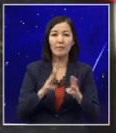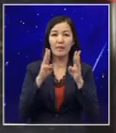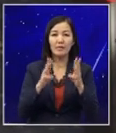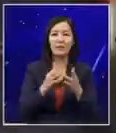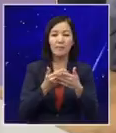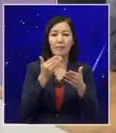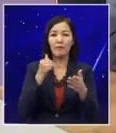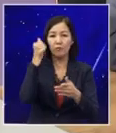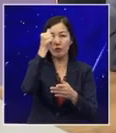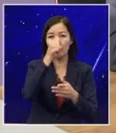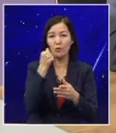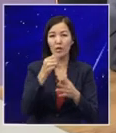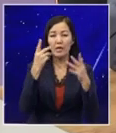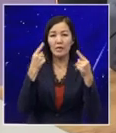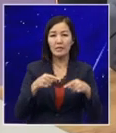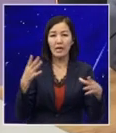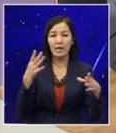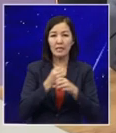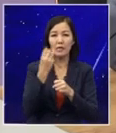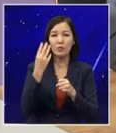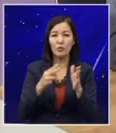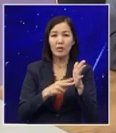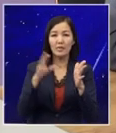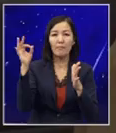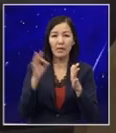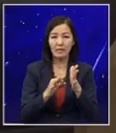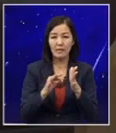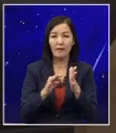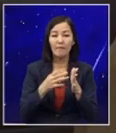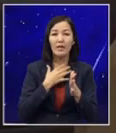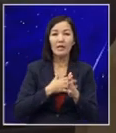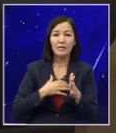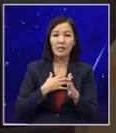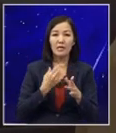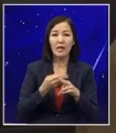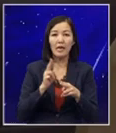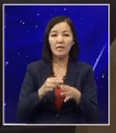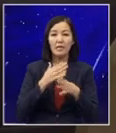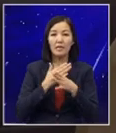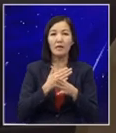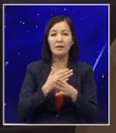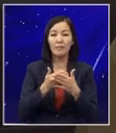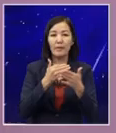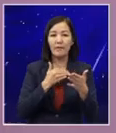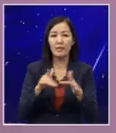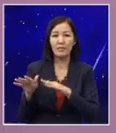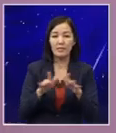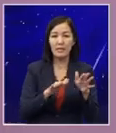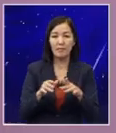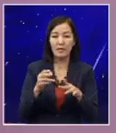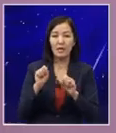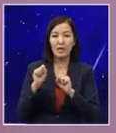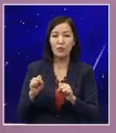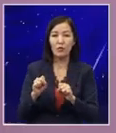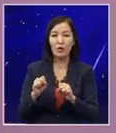сравнению с предыдущим периодом сократилось на 47%. В значительной мере это содействовали комплексные профилактические меры. Так,